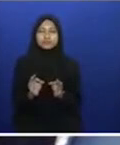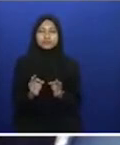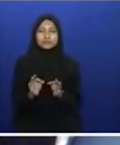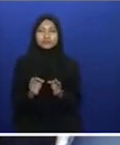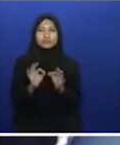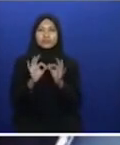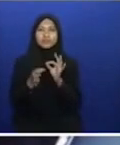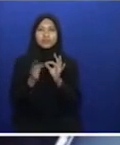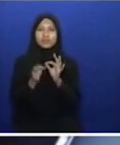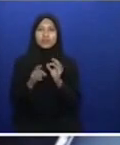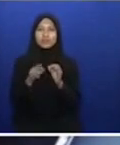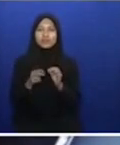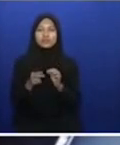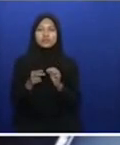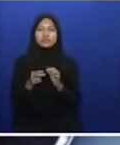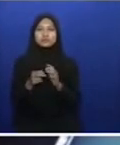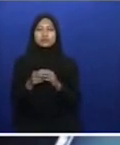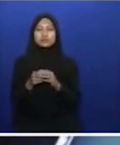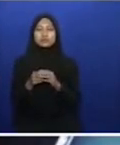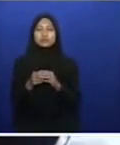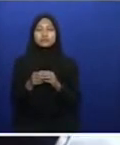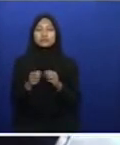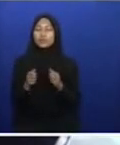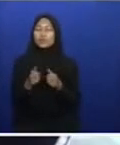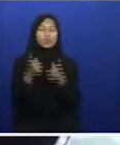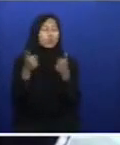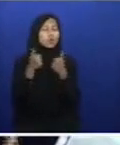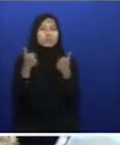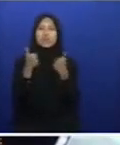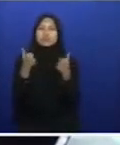berada di kampung-kampung? Luar biasa.